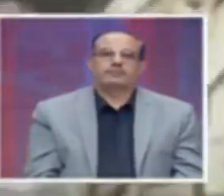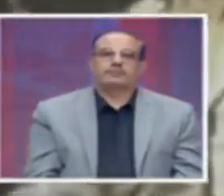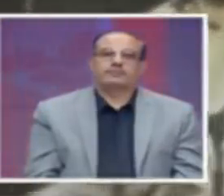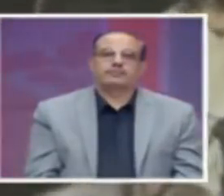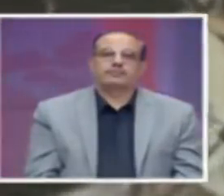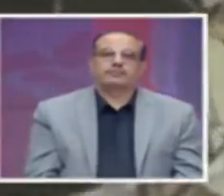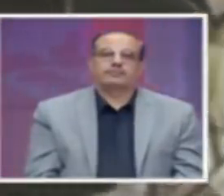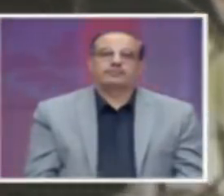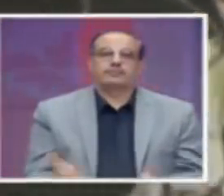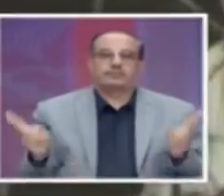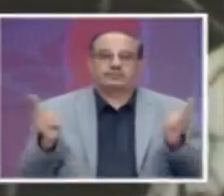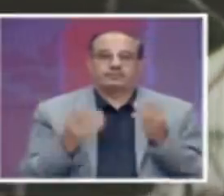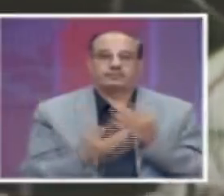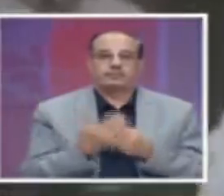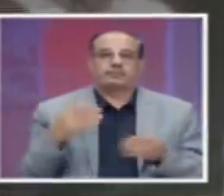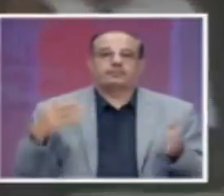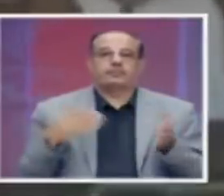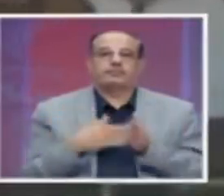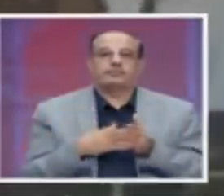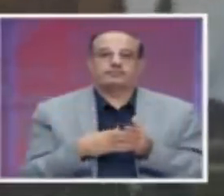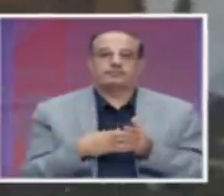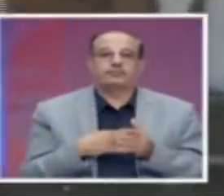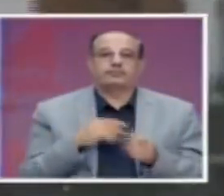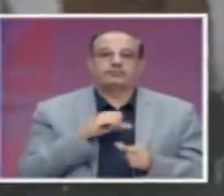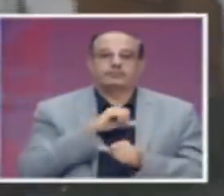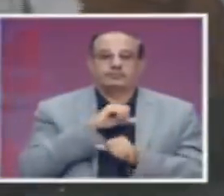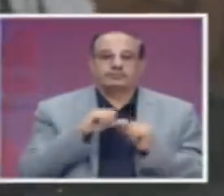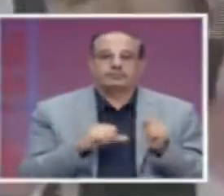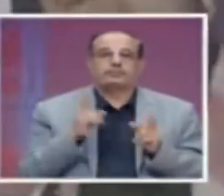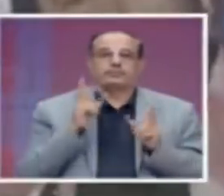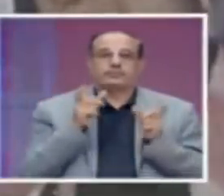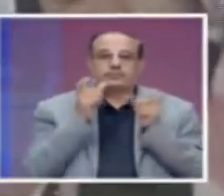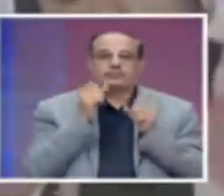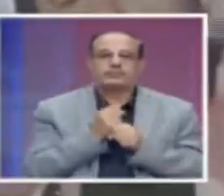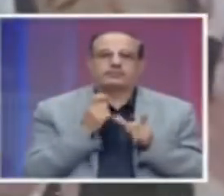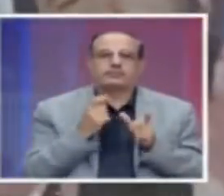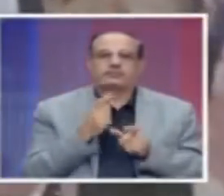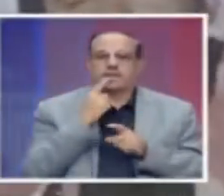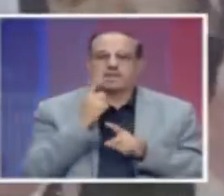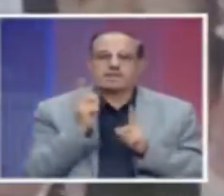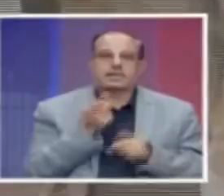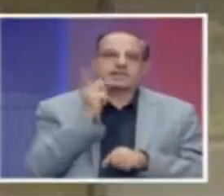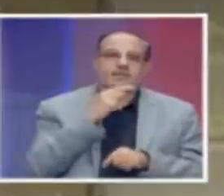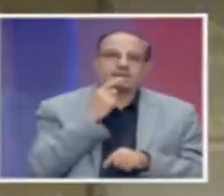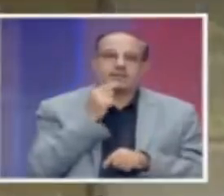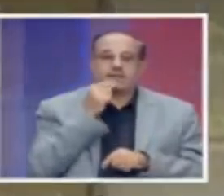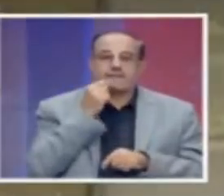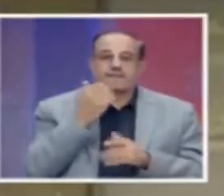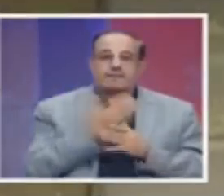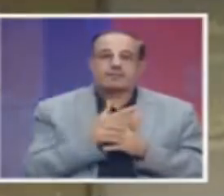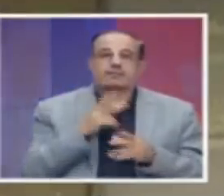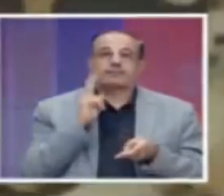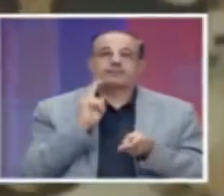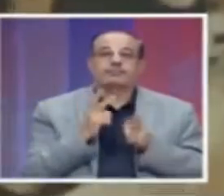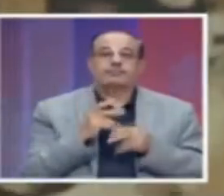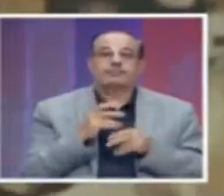ويتجدد اللقاء من جديد مع مهرجان سماع الدولي الذي ينتظره الجمهور من العام إلى العام.